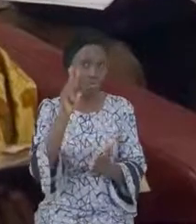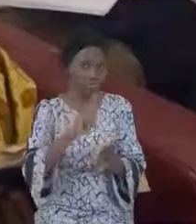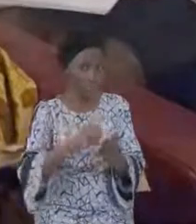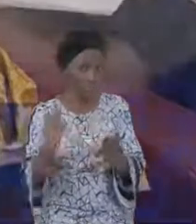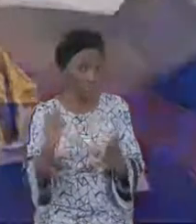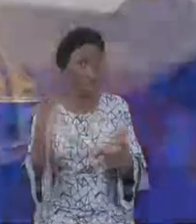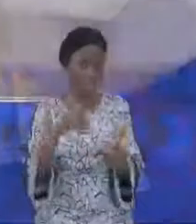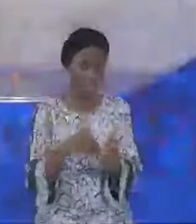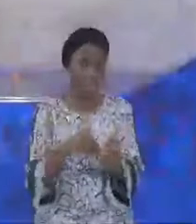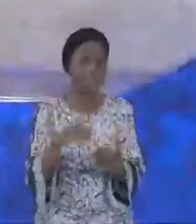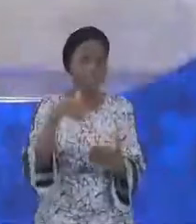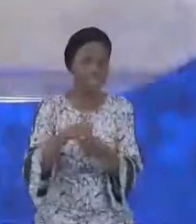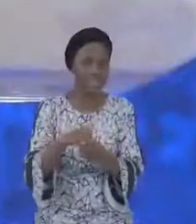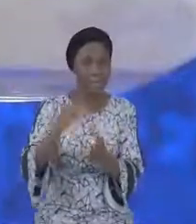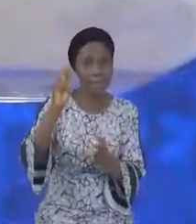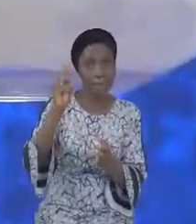encore. Marc,